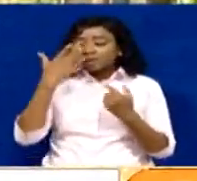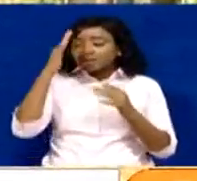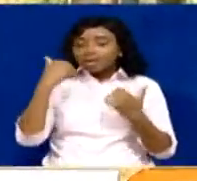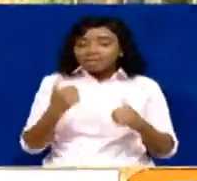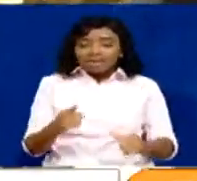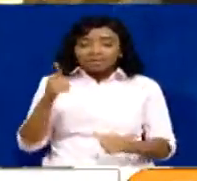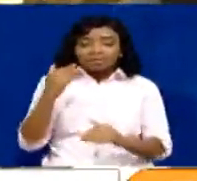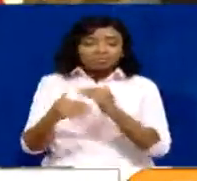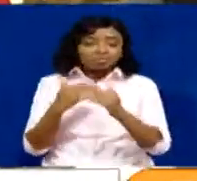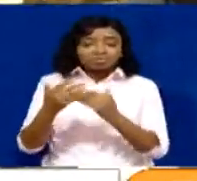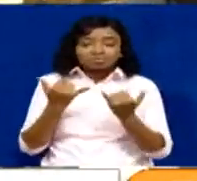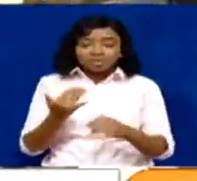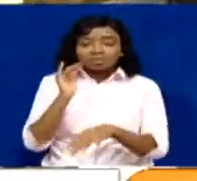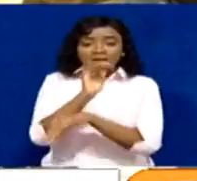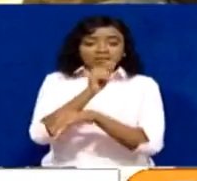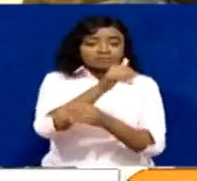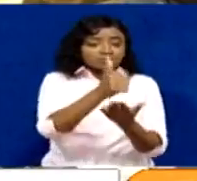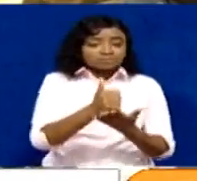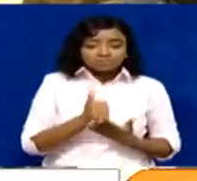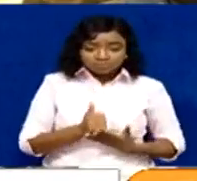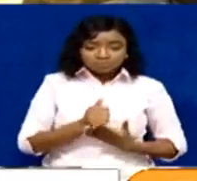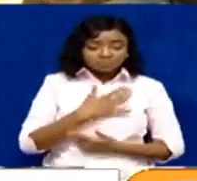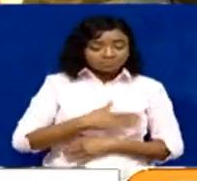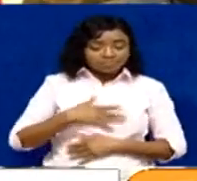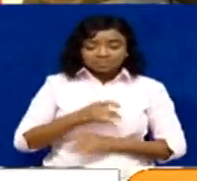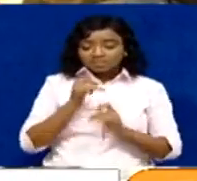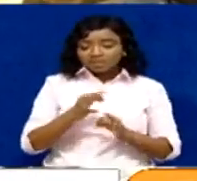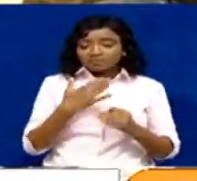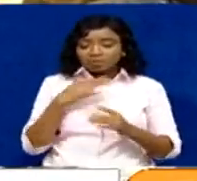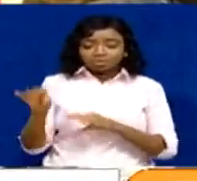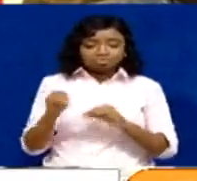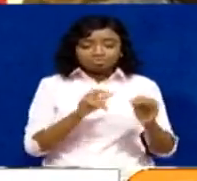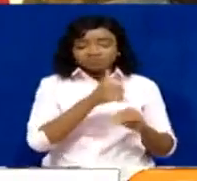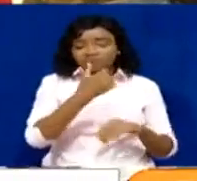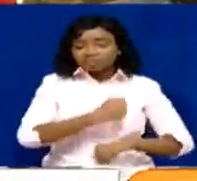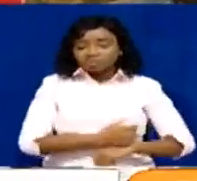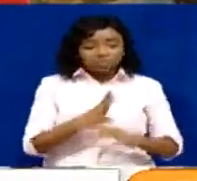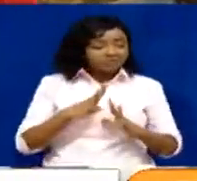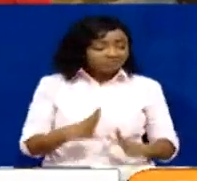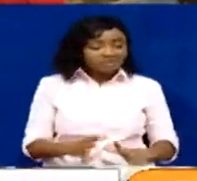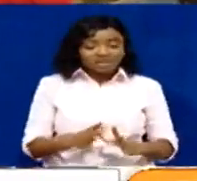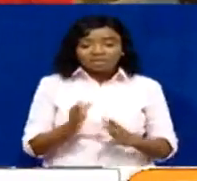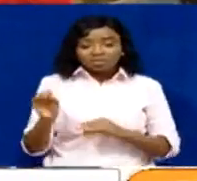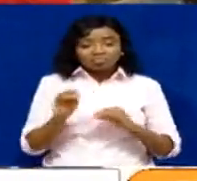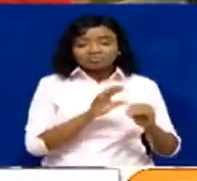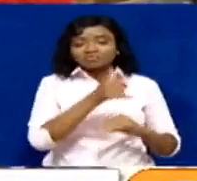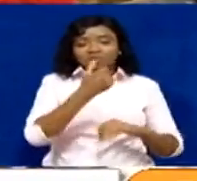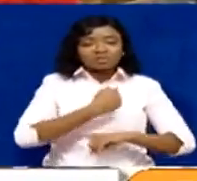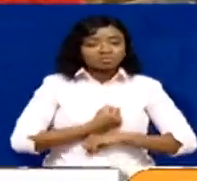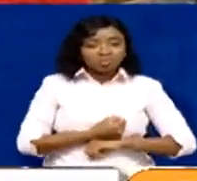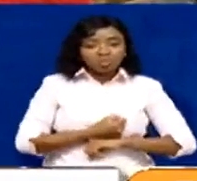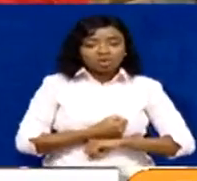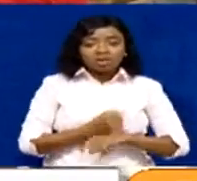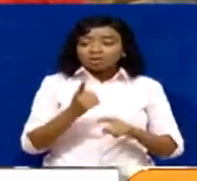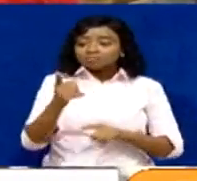sijui. Sasa naomba usaidizi. Watusaidie watoto waingie kwa kama ni mashule nyingine waingie kwa mashule nyingine kama ni hapo waso. Sasa na